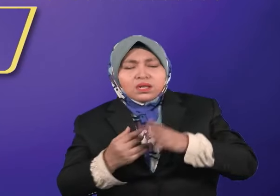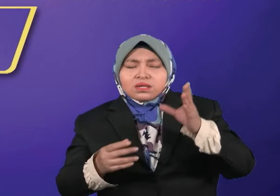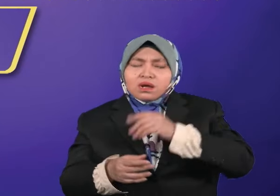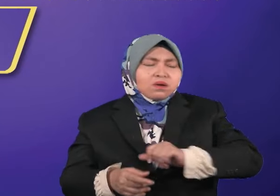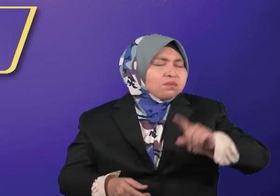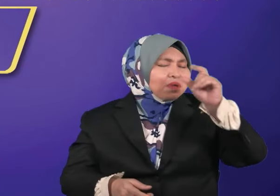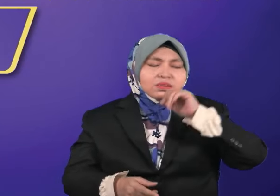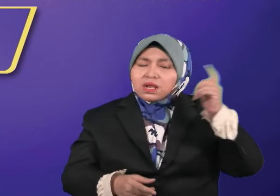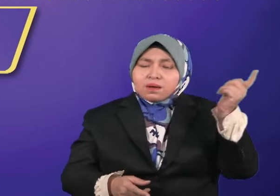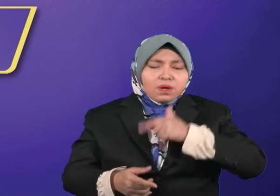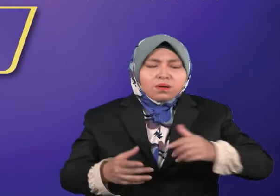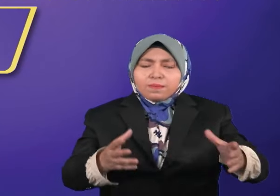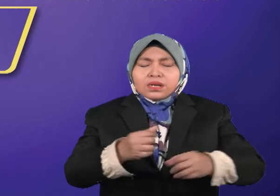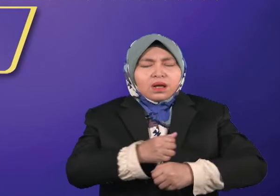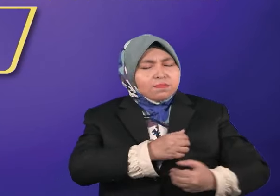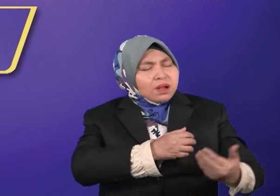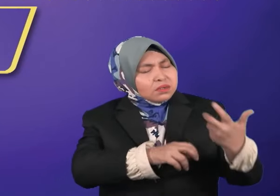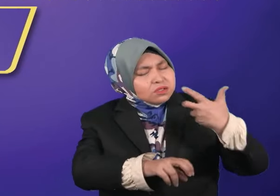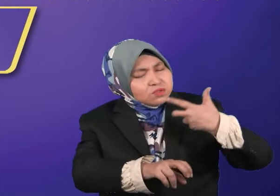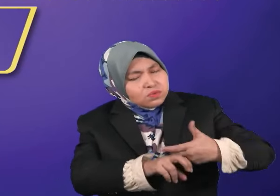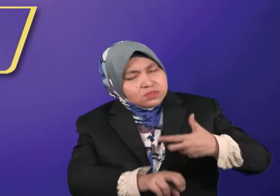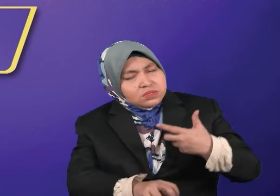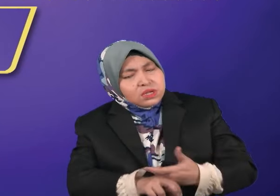بكم العسر